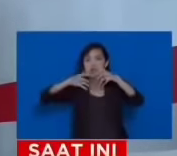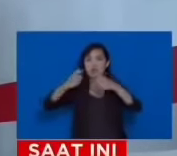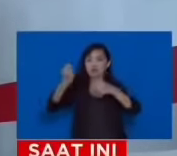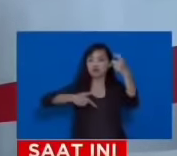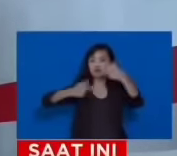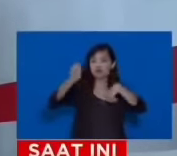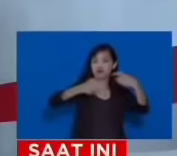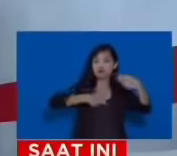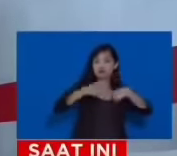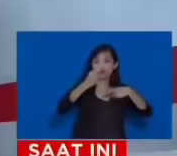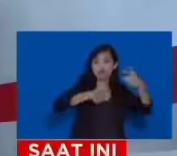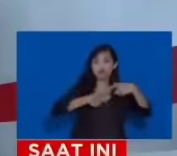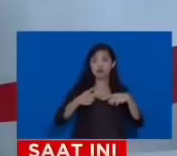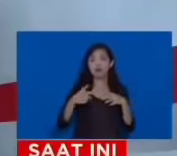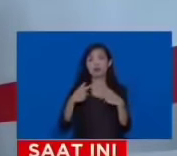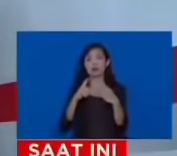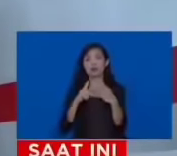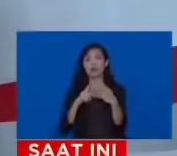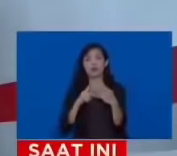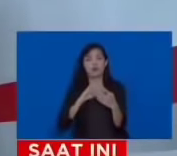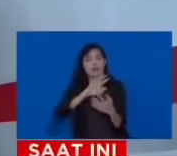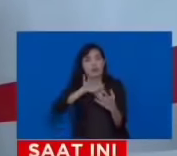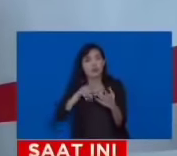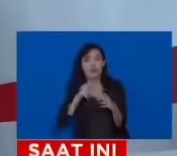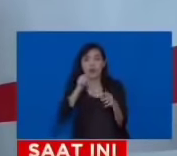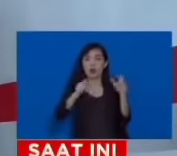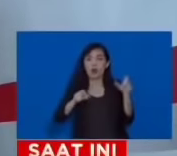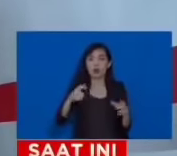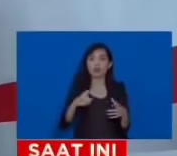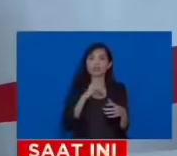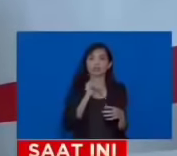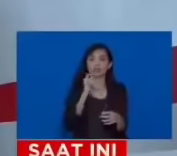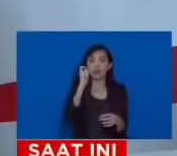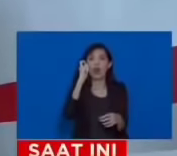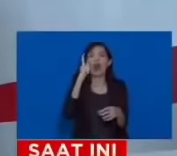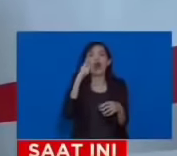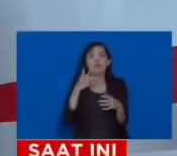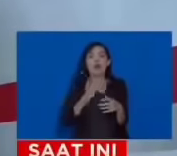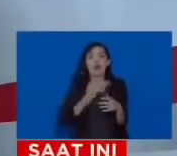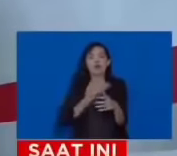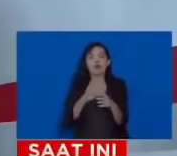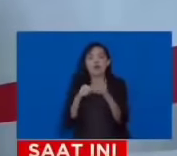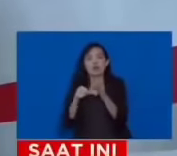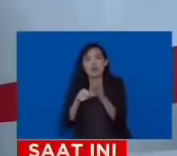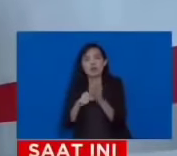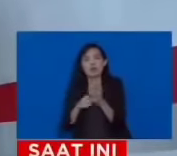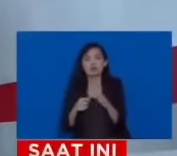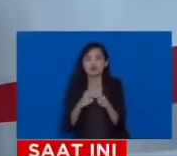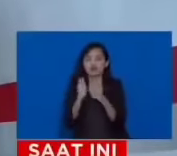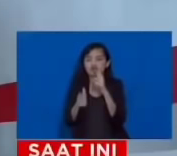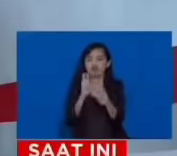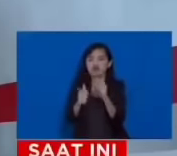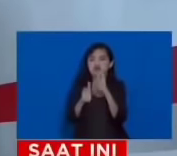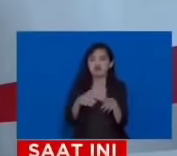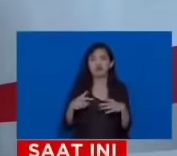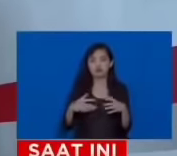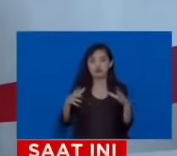donasi dari semua toleransi yang muncul terhadap kondisi ini. Oleh karena